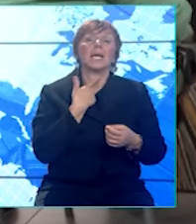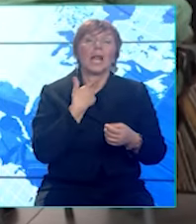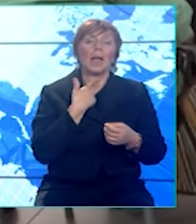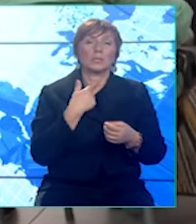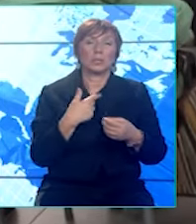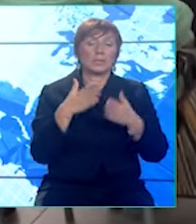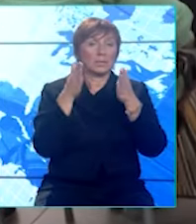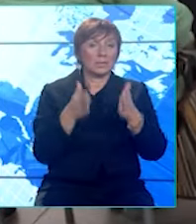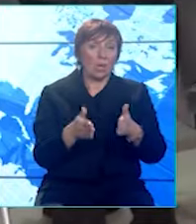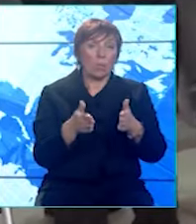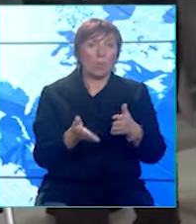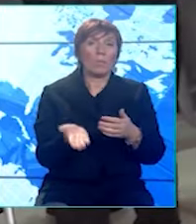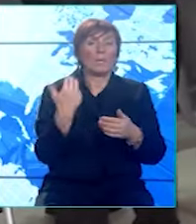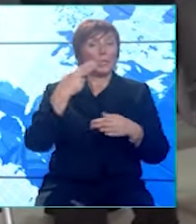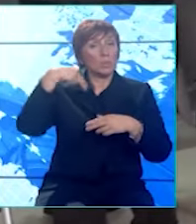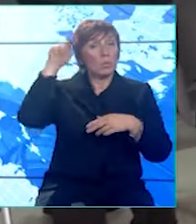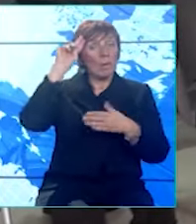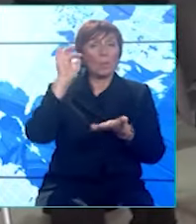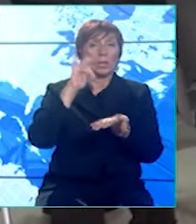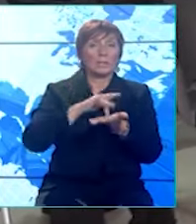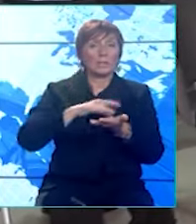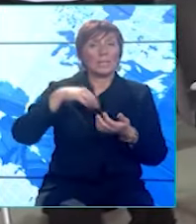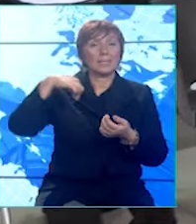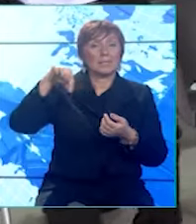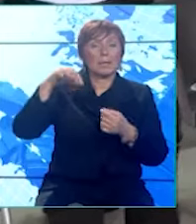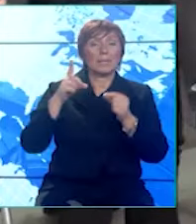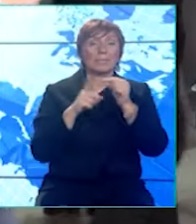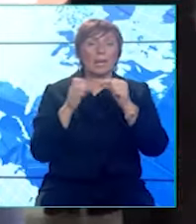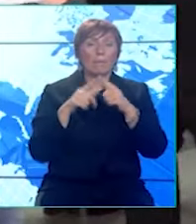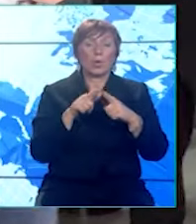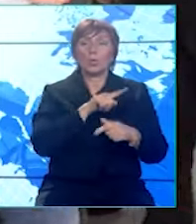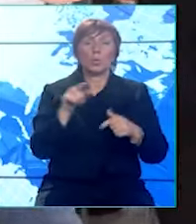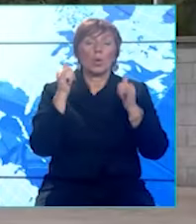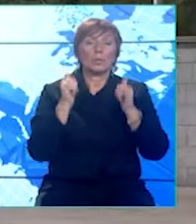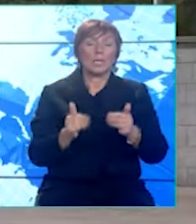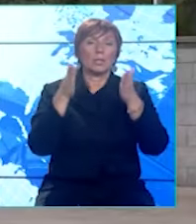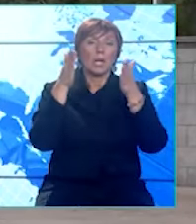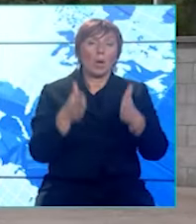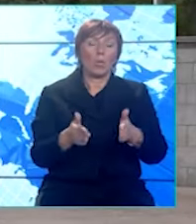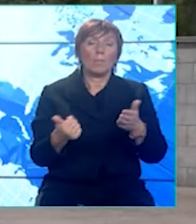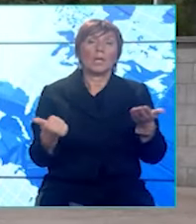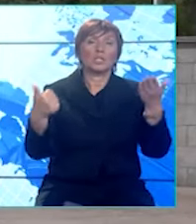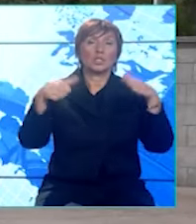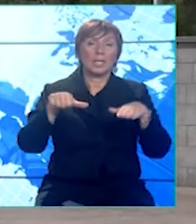ukop. Inače, u memorijalnom centru Srebrenica Potočari do sada je ukopana